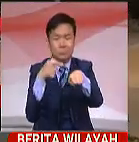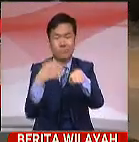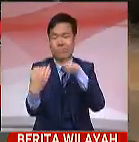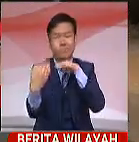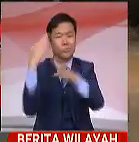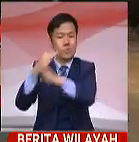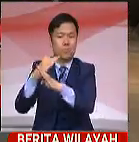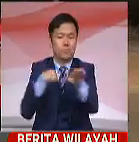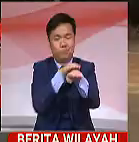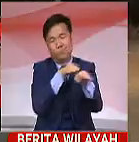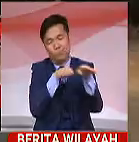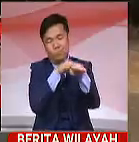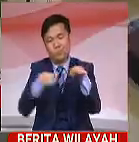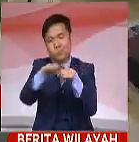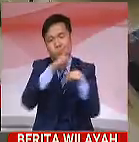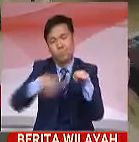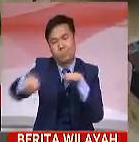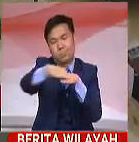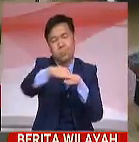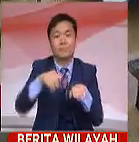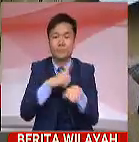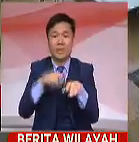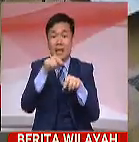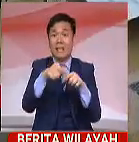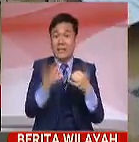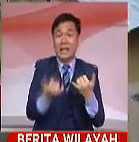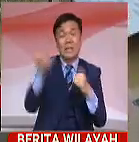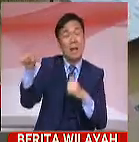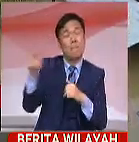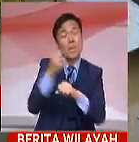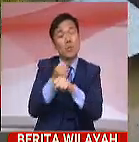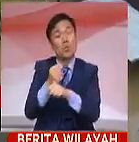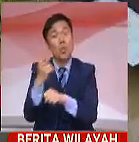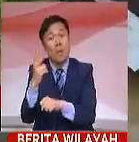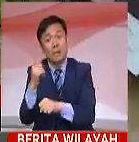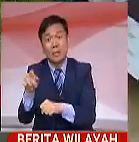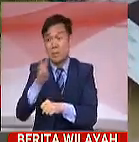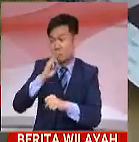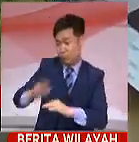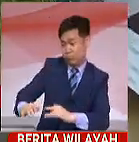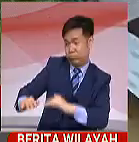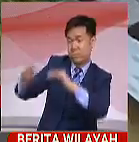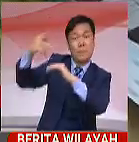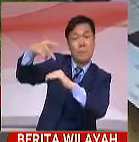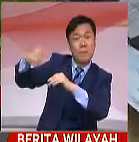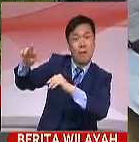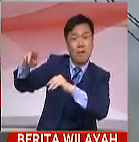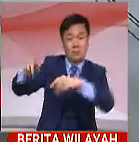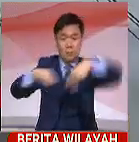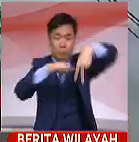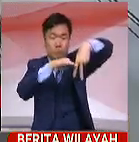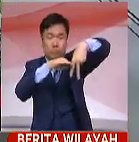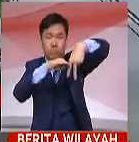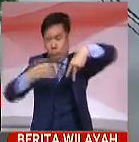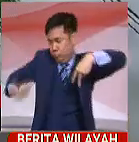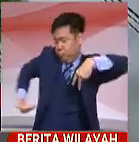dari Sungai Kuap turut mengakibatkan rancangan projek perumahan RPR Batu 12 ditenggelami air sehingga bawah paras pinggang. Penduduk